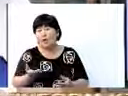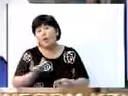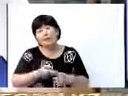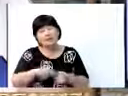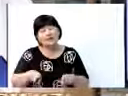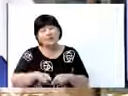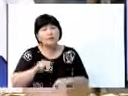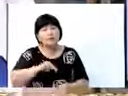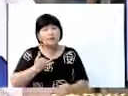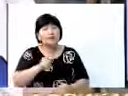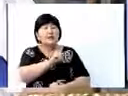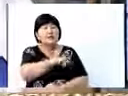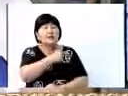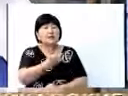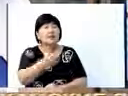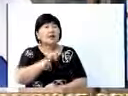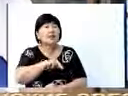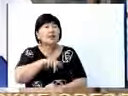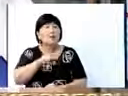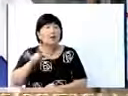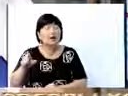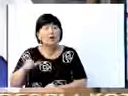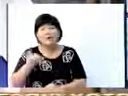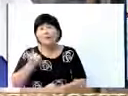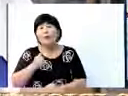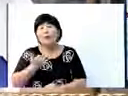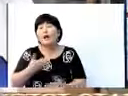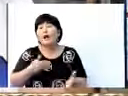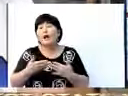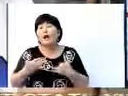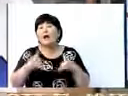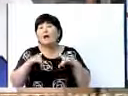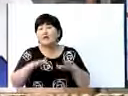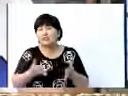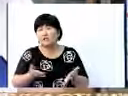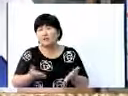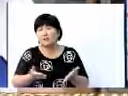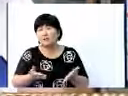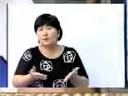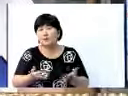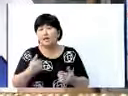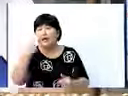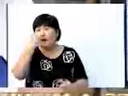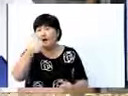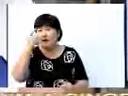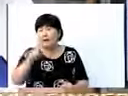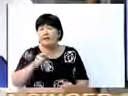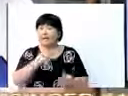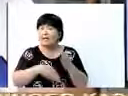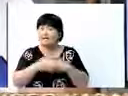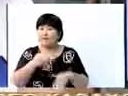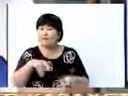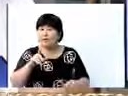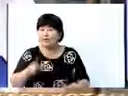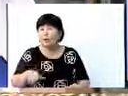же время мы работаем с медицинскими работниками по изменению отношения к лицам с